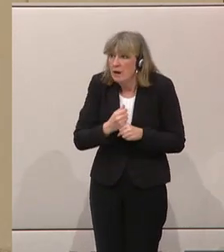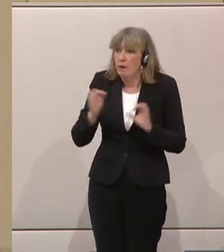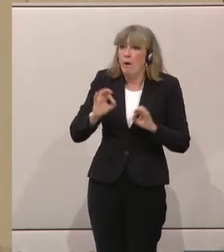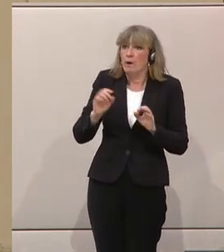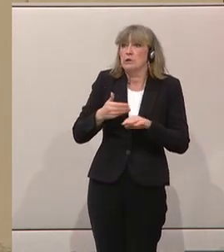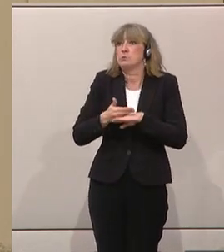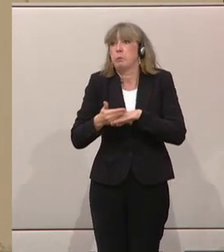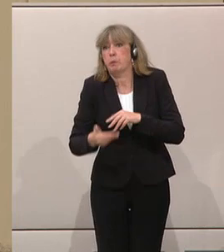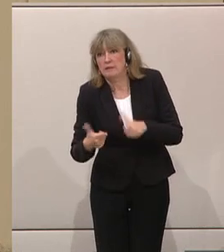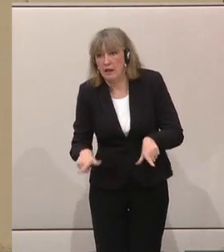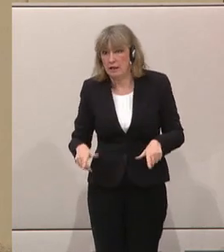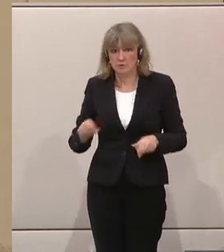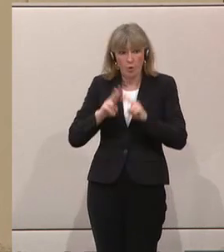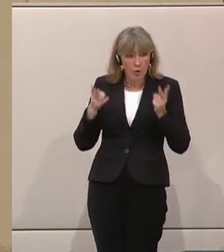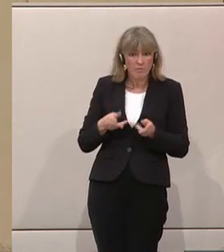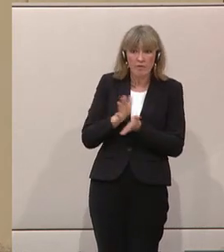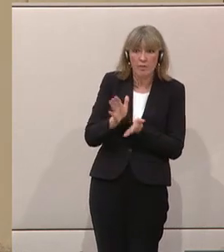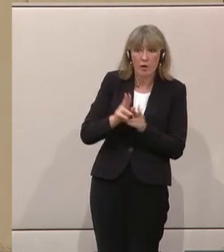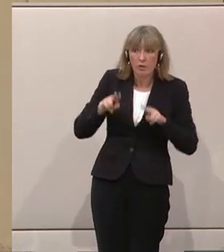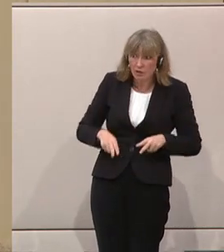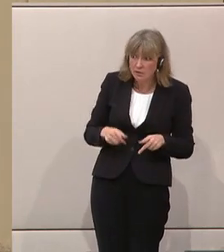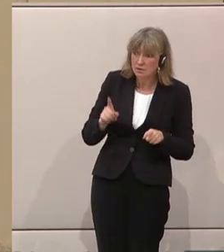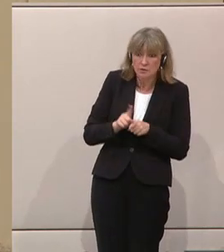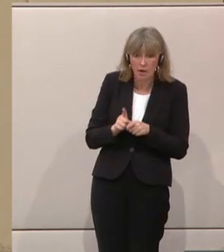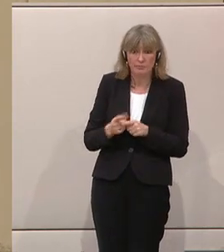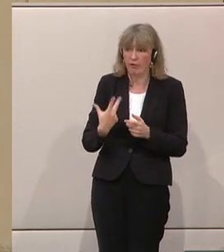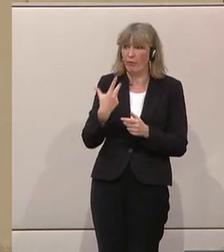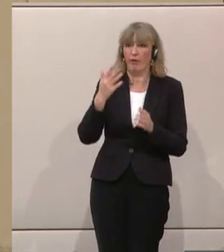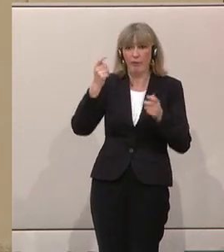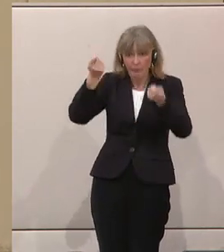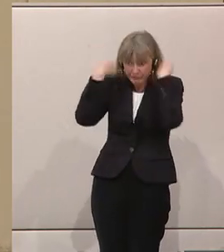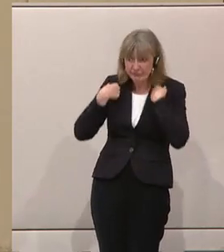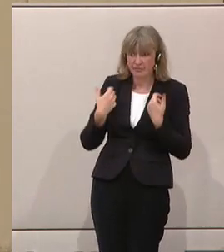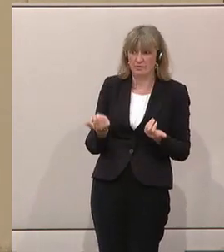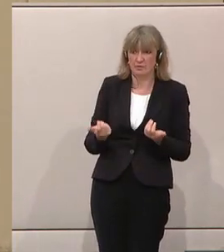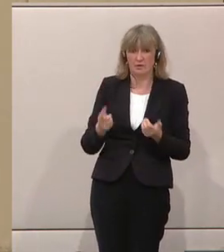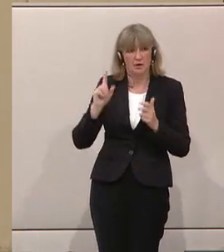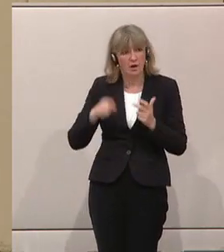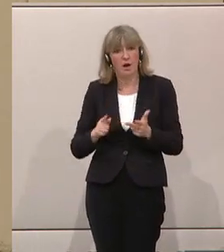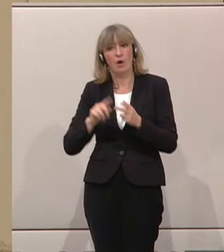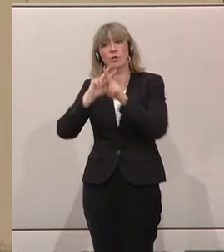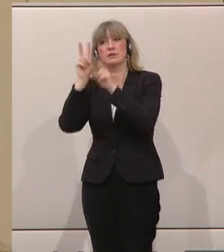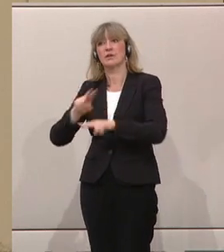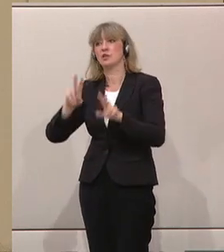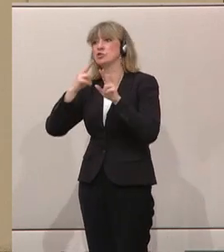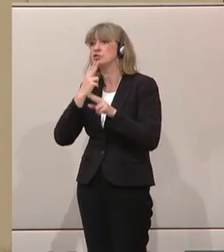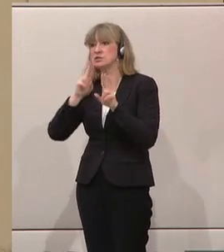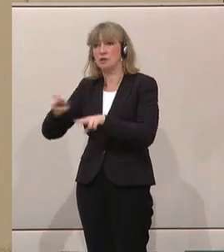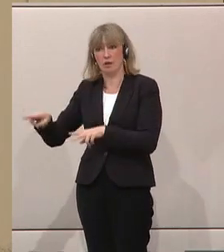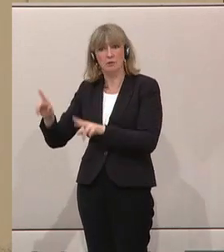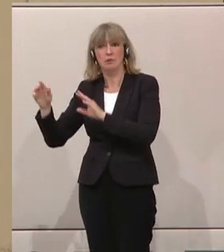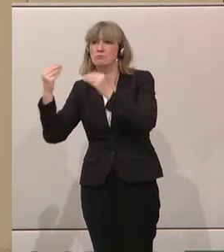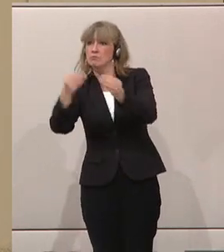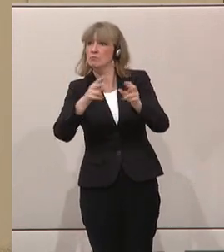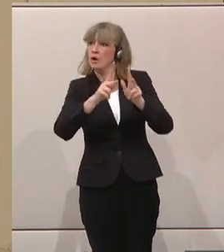Form erlassen, Umwelt- und Verbraucherinnenrechte wiederum auf der Strecke. Und viertens, die internationalen Schiedsgerichte ermöglichen es zwar